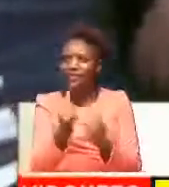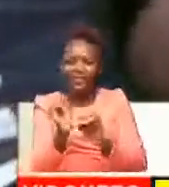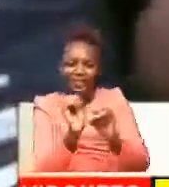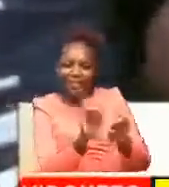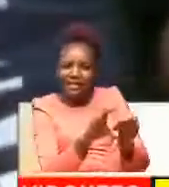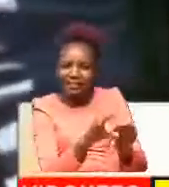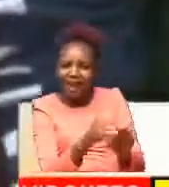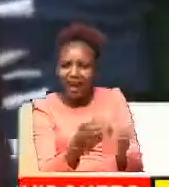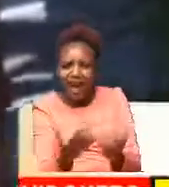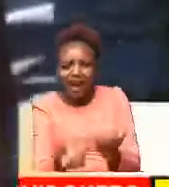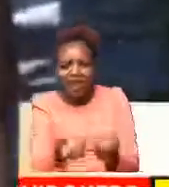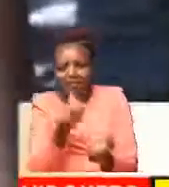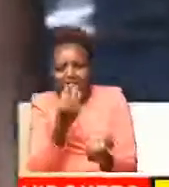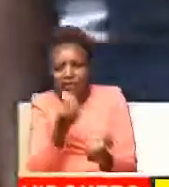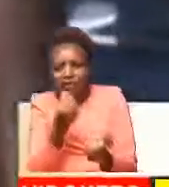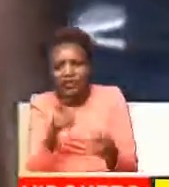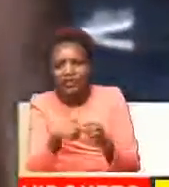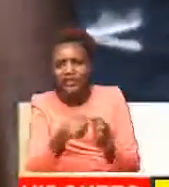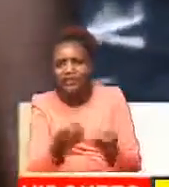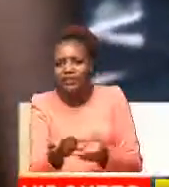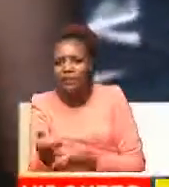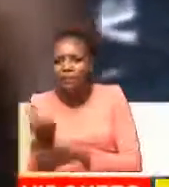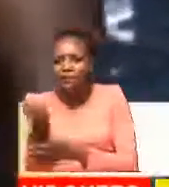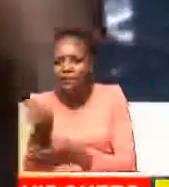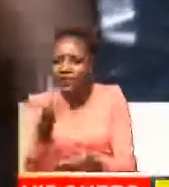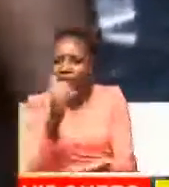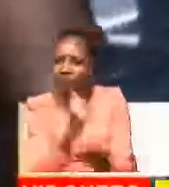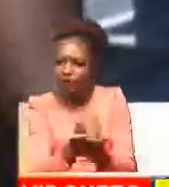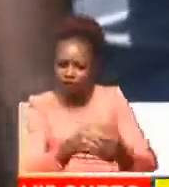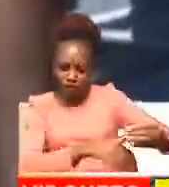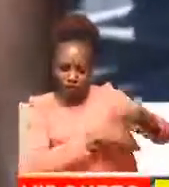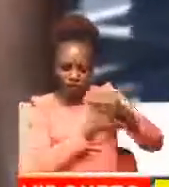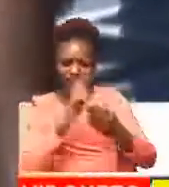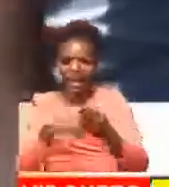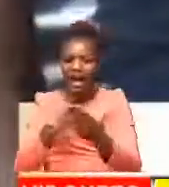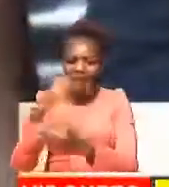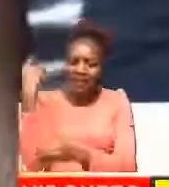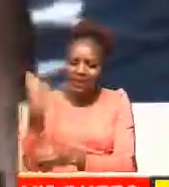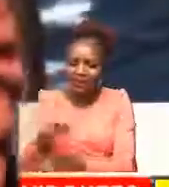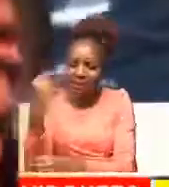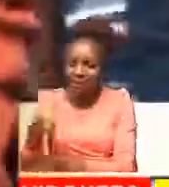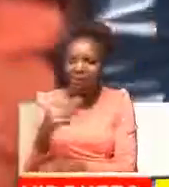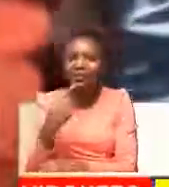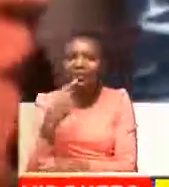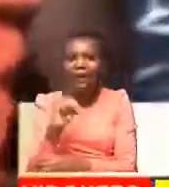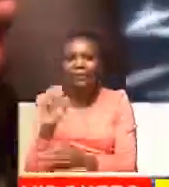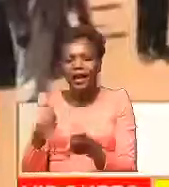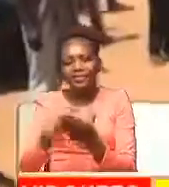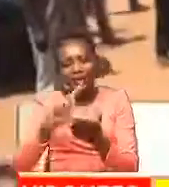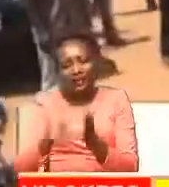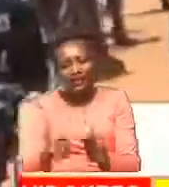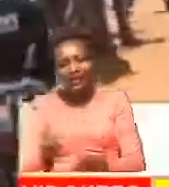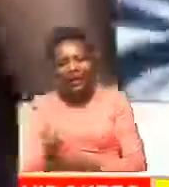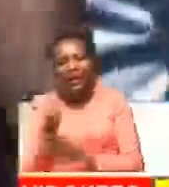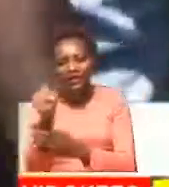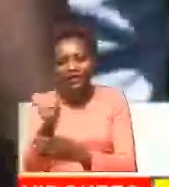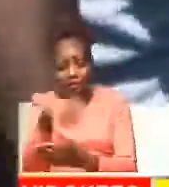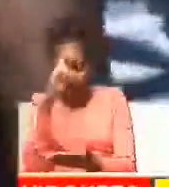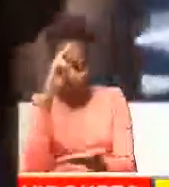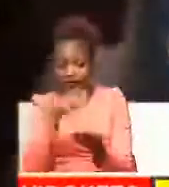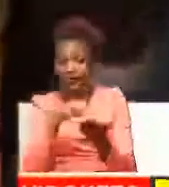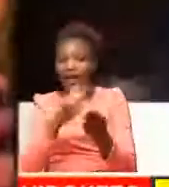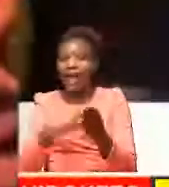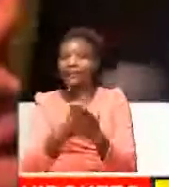moto. Wanampeleka kwa chief kwa ofisi, wanampiga akitaka kukufa wanamkimbiza polisi. Dakika